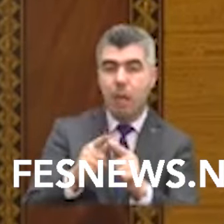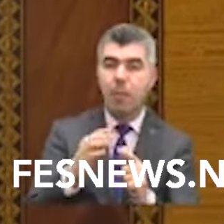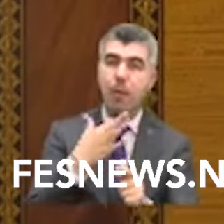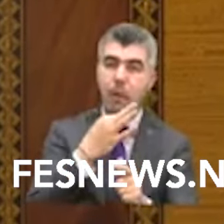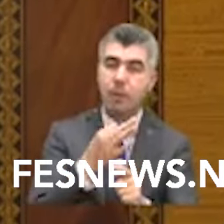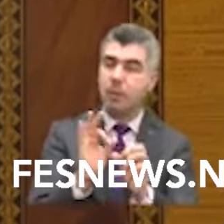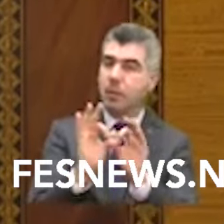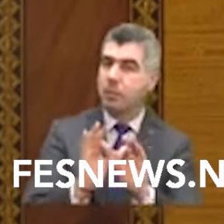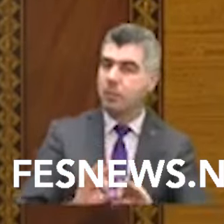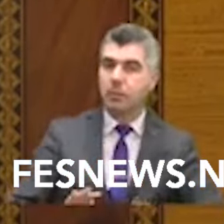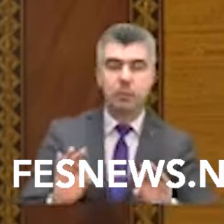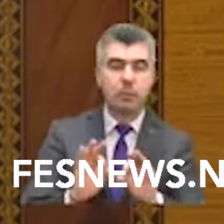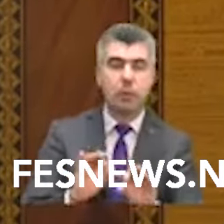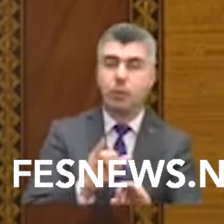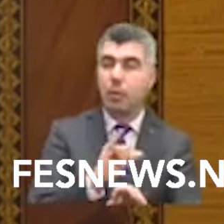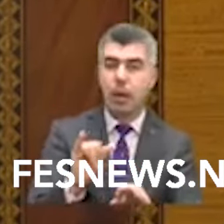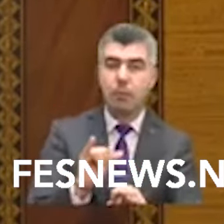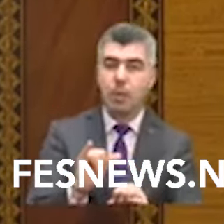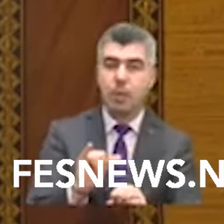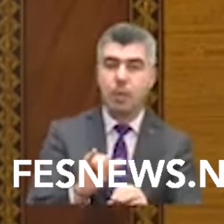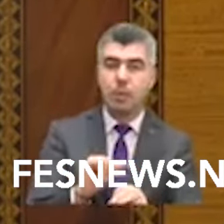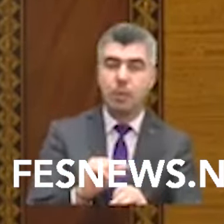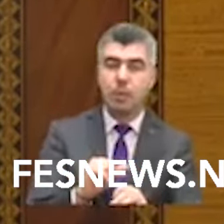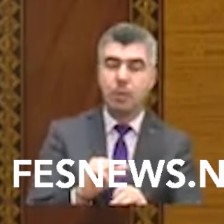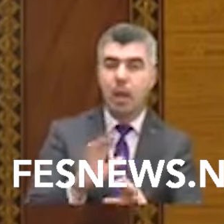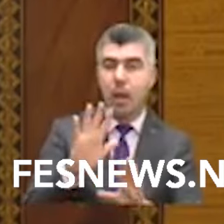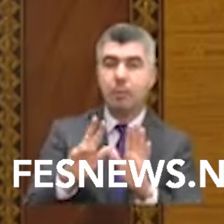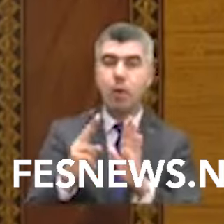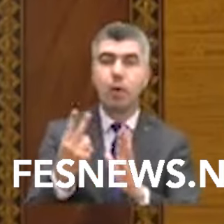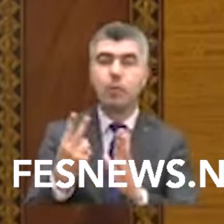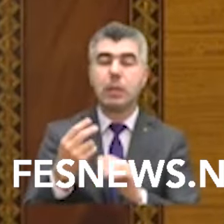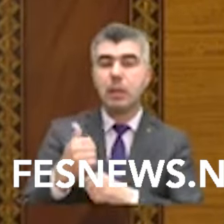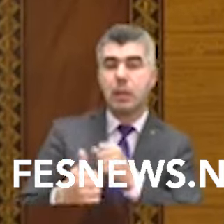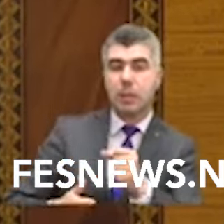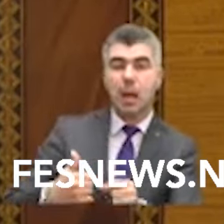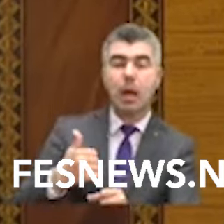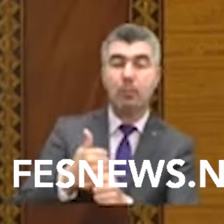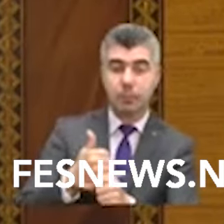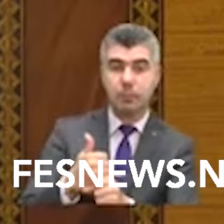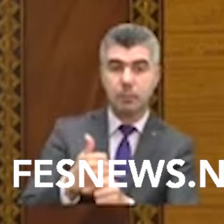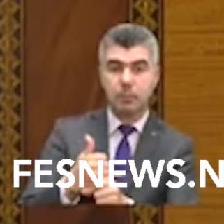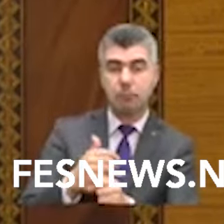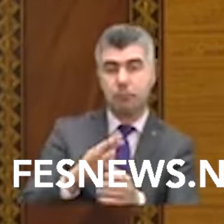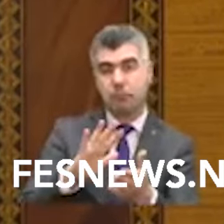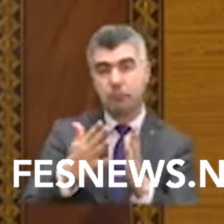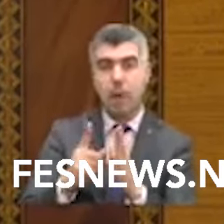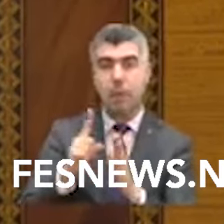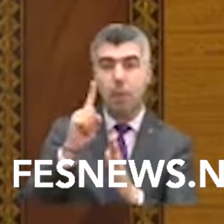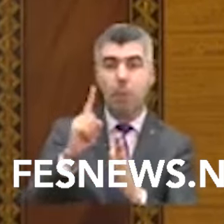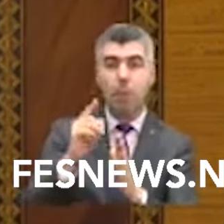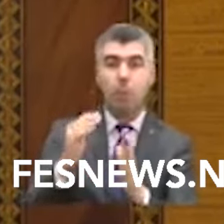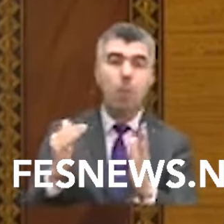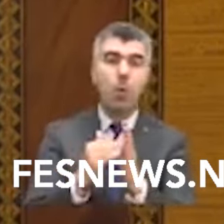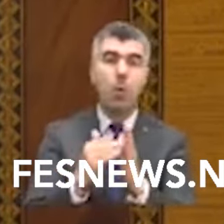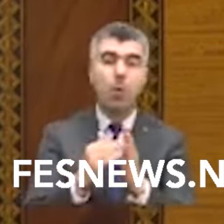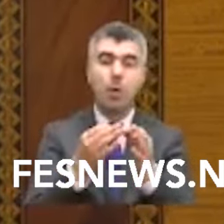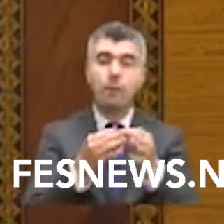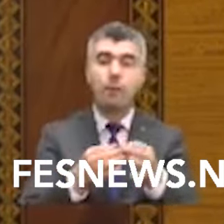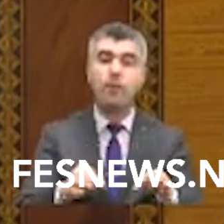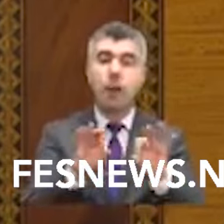سهل، يعني في ظرف 25 سنة تحسنت وضعية أكثر من مليون أسرة اللي